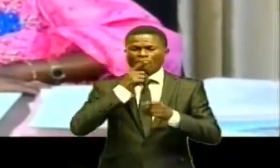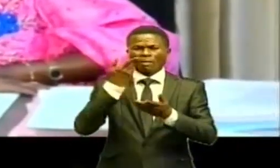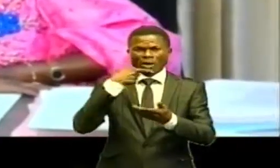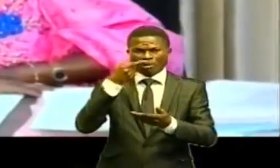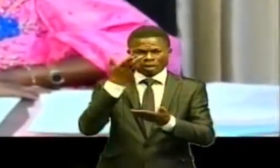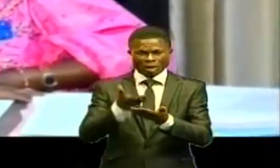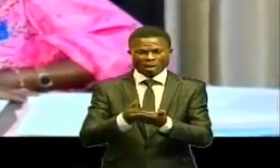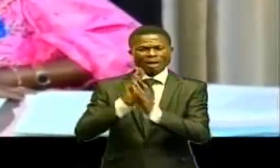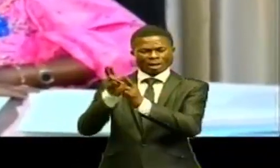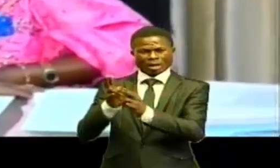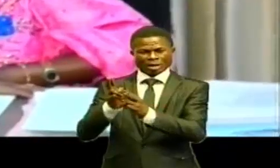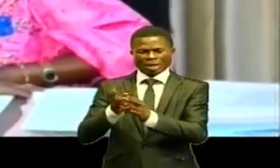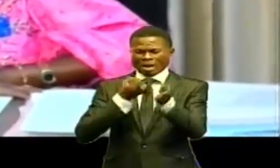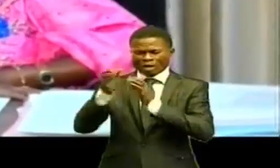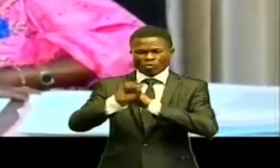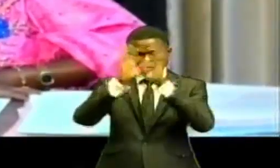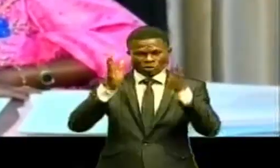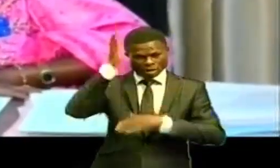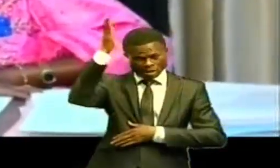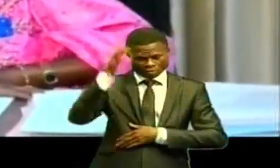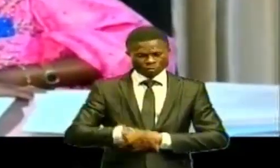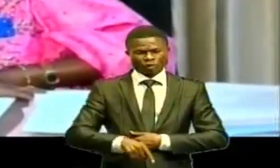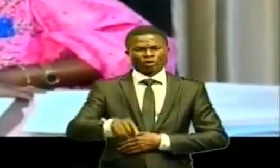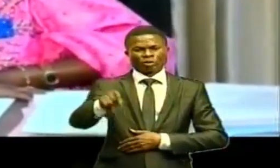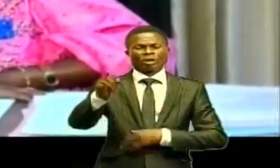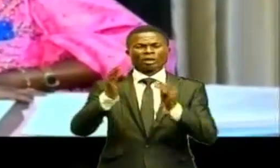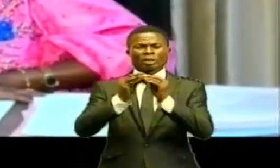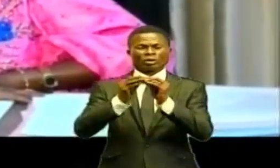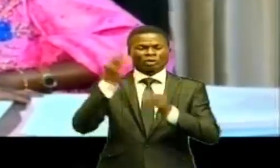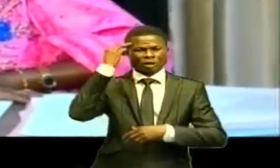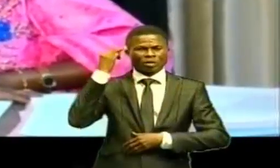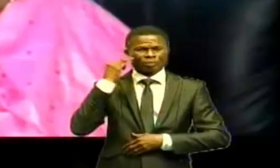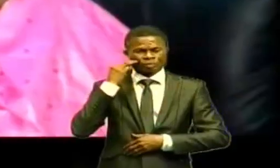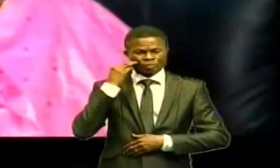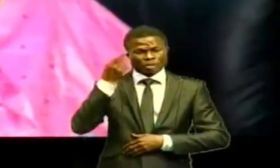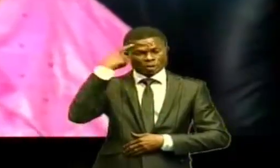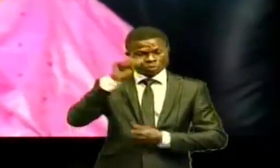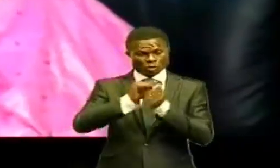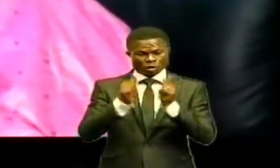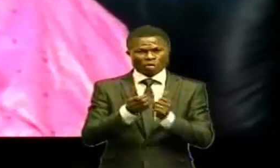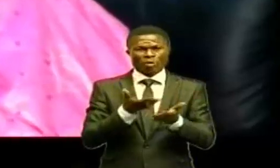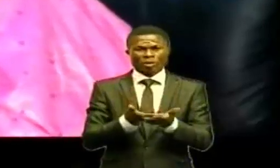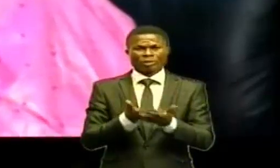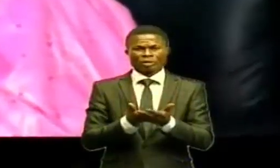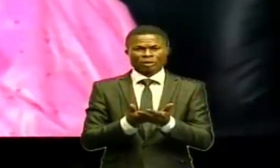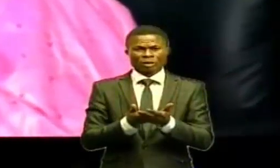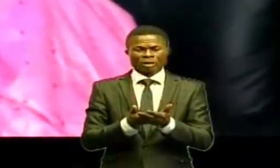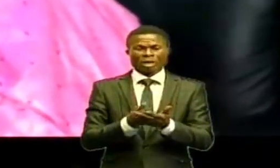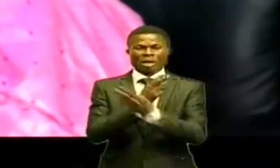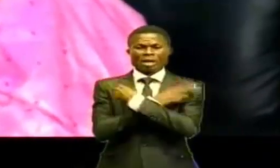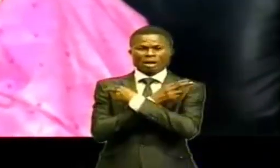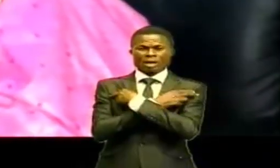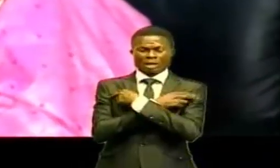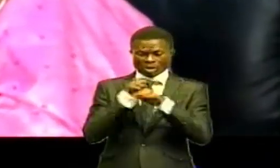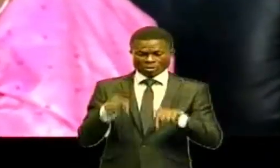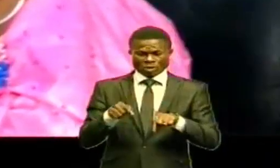en fera rapport détaillé dans le prochain Conseil de ministres. En marge de cette activité et durant son séjour, cette